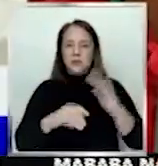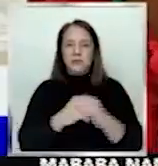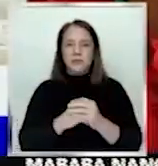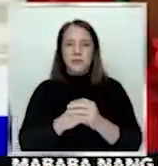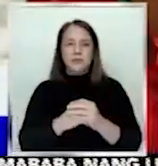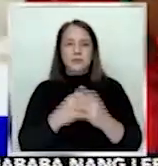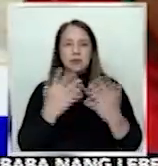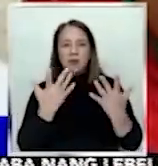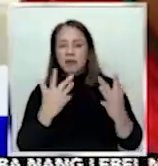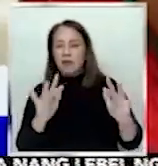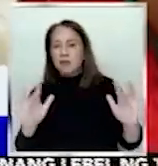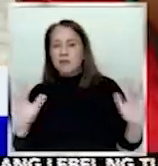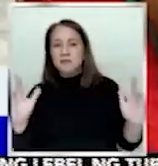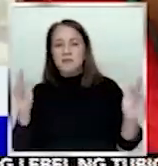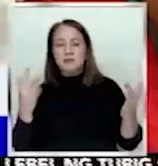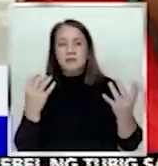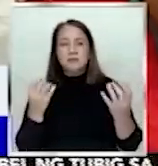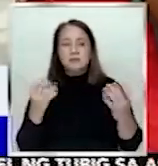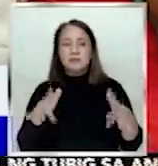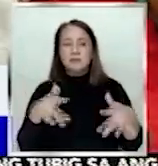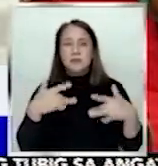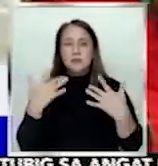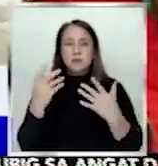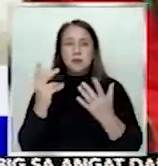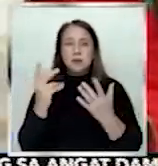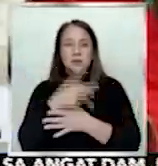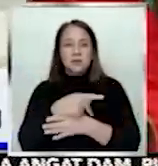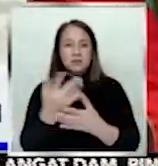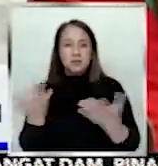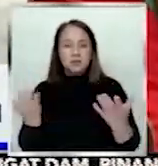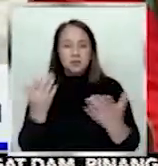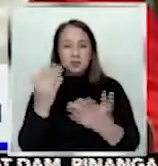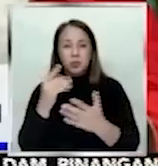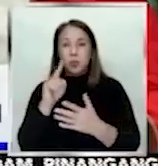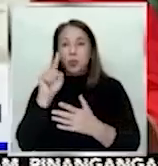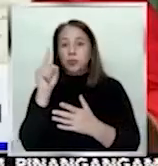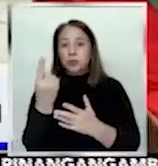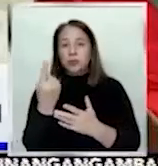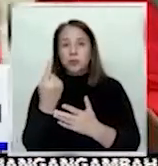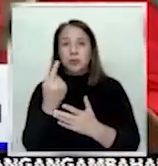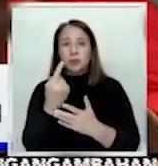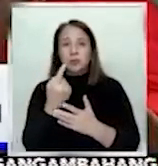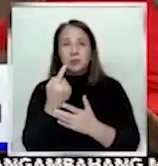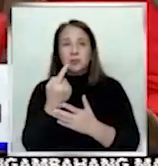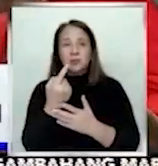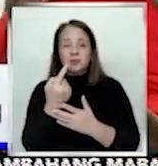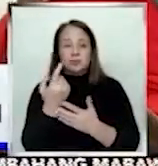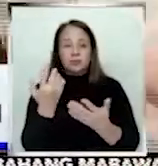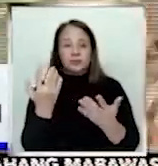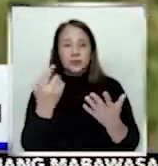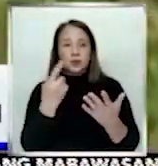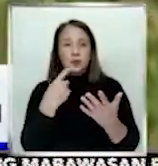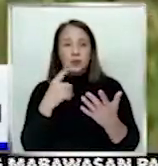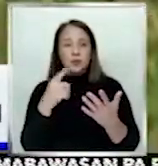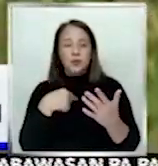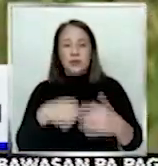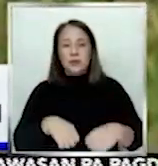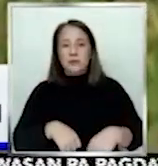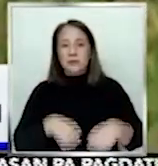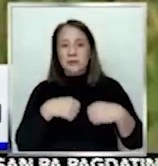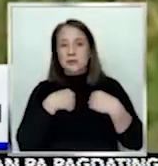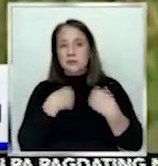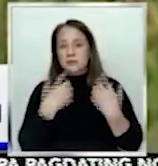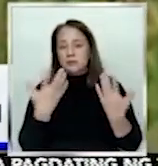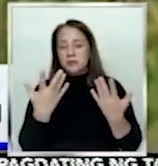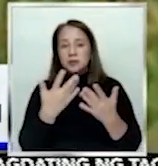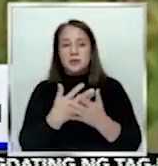buhay nung karamihan naming mga tanim, maliban po doon sa talagang nakasurvive din po. Nauna na